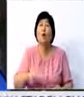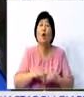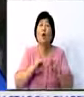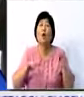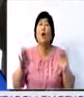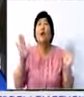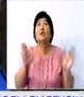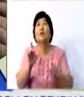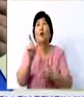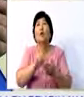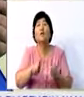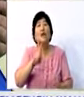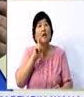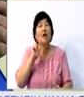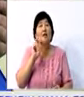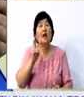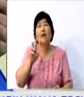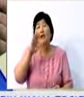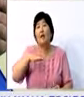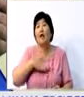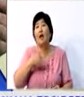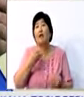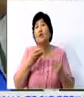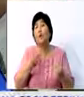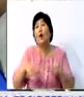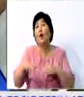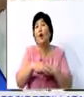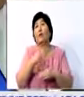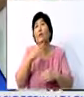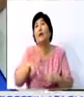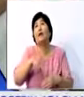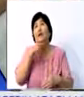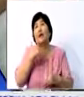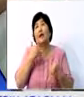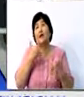өлкені жырға қосқан жас ақындар ел алғысына бөленіп, көрерменнің ыстық ықыласына